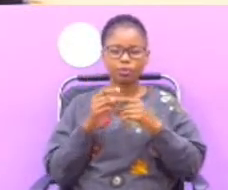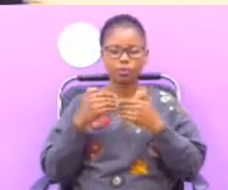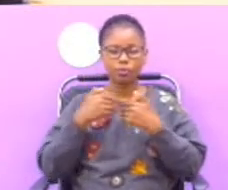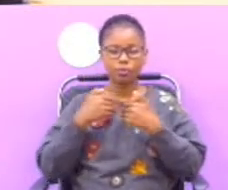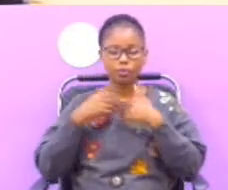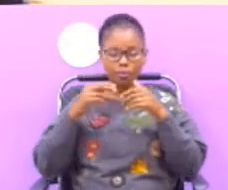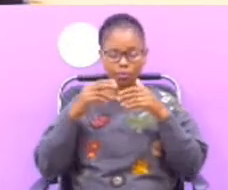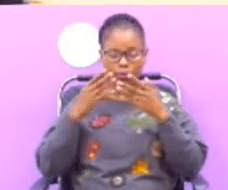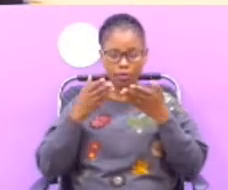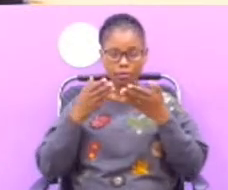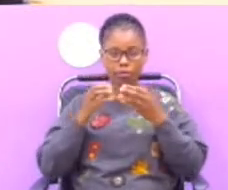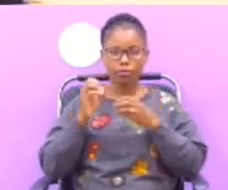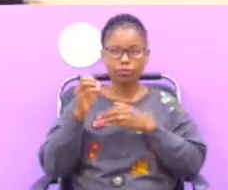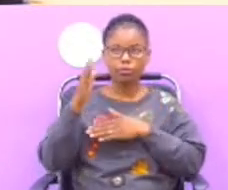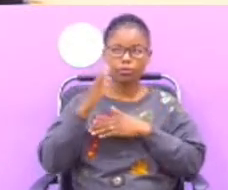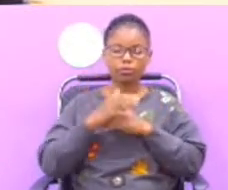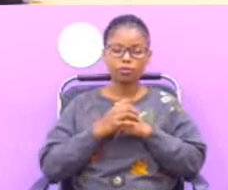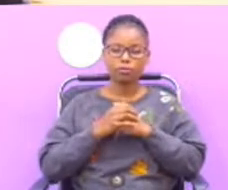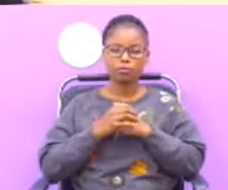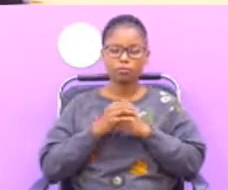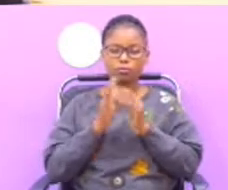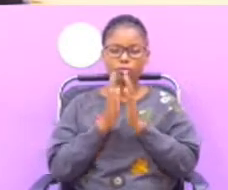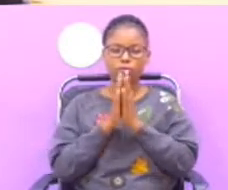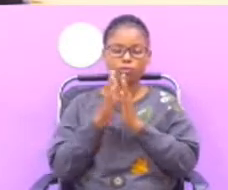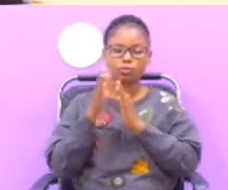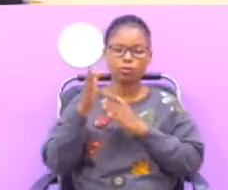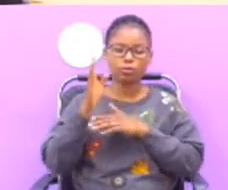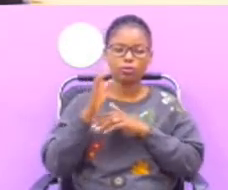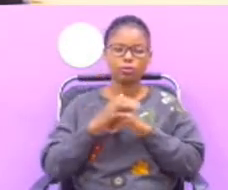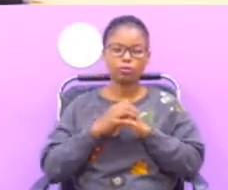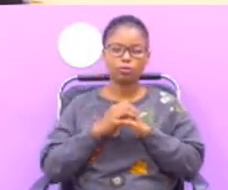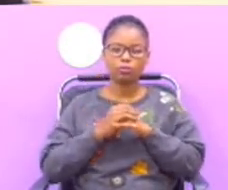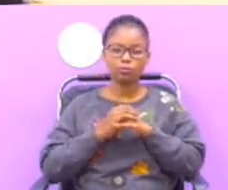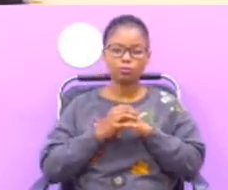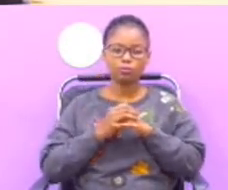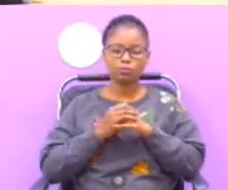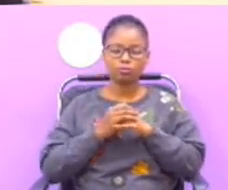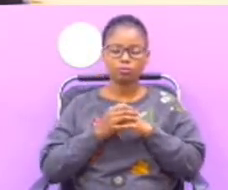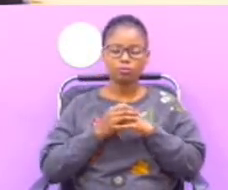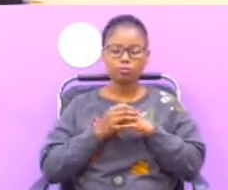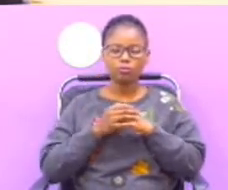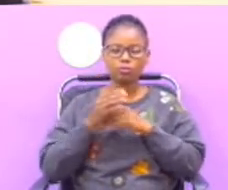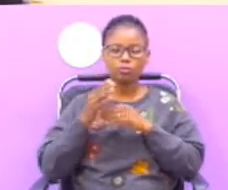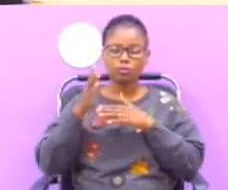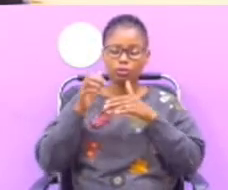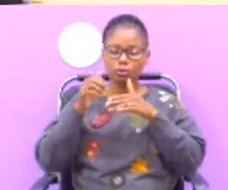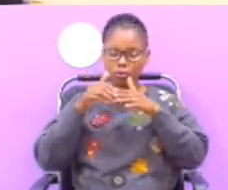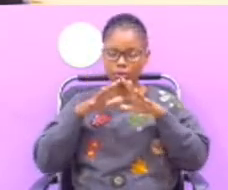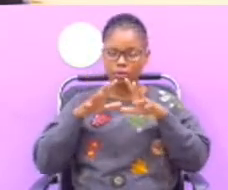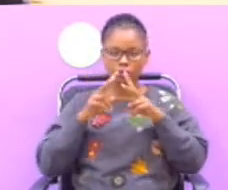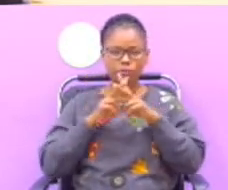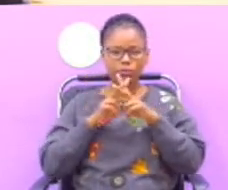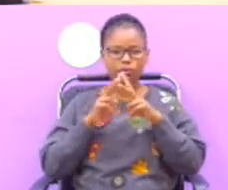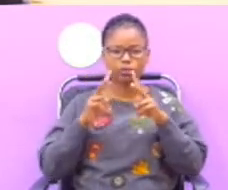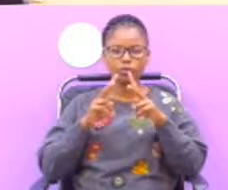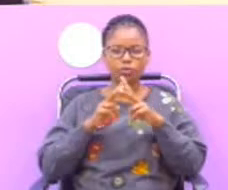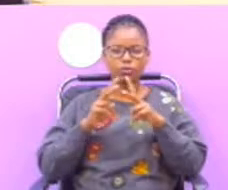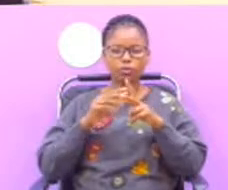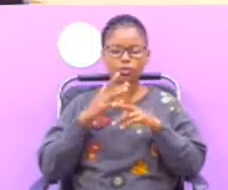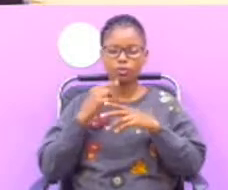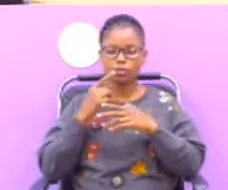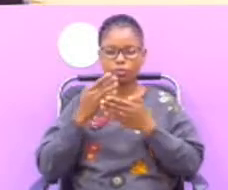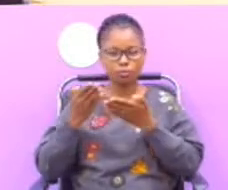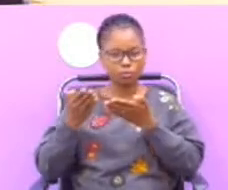ya Ngai Mwathani arogocwo mũno Ngai witũ amũrathime mũno mũno ngamwĩra karibu